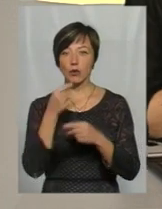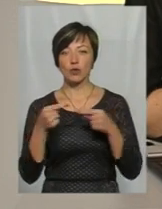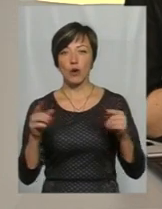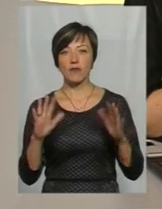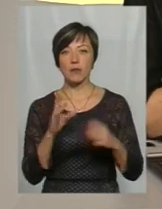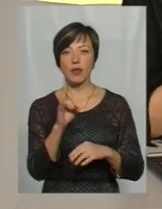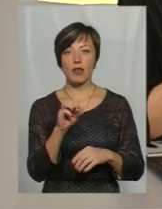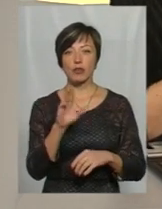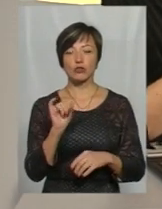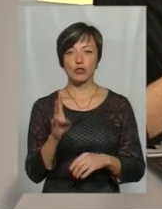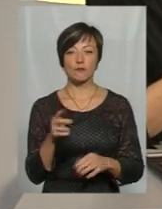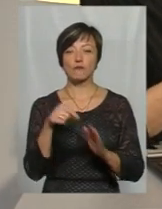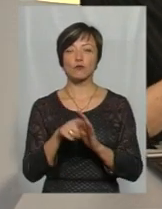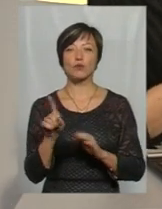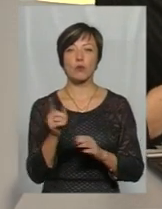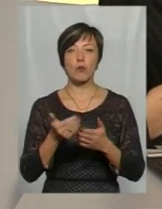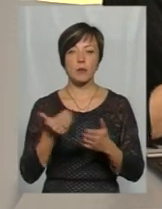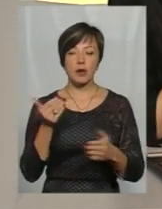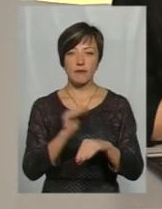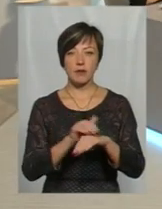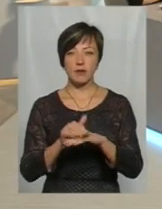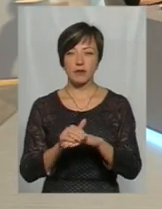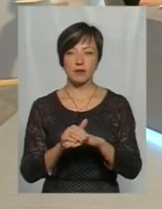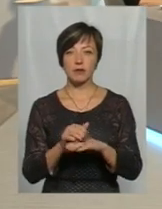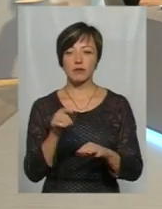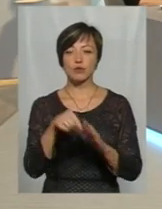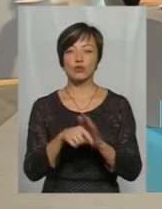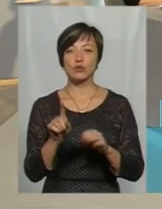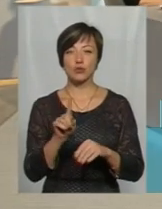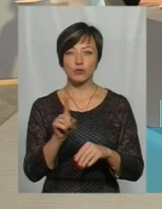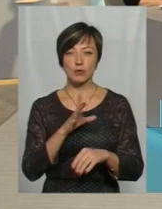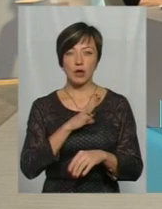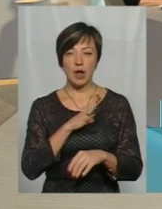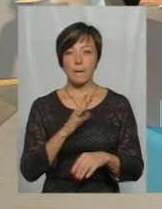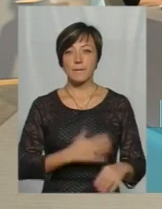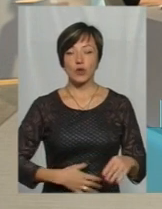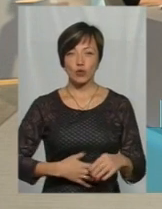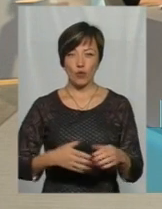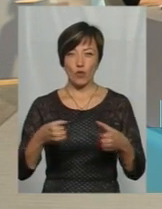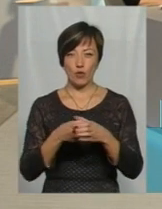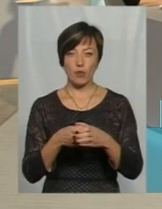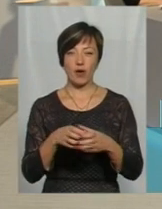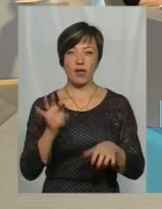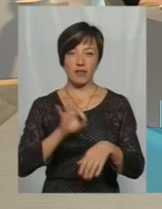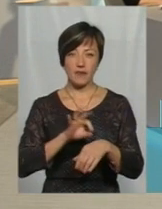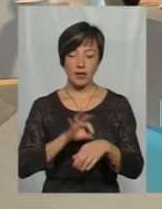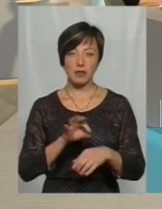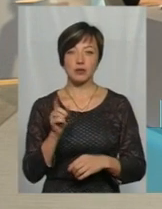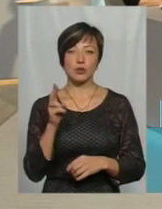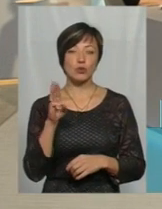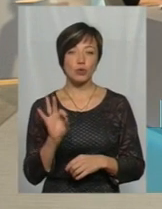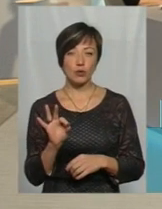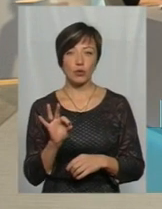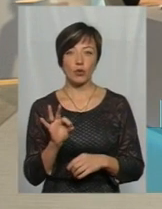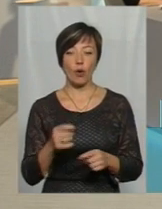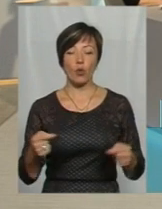Нетішинським садочком, у чому попередньо виявили збудник? Взагалі-то, якщо говорити про кишкову групу інфекцій, то